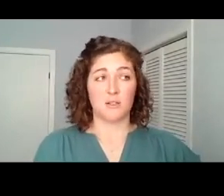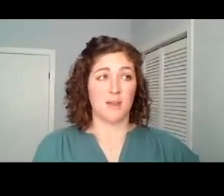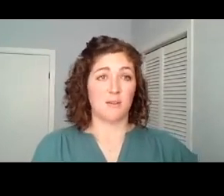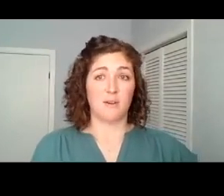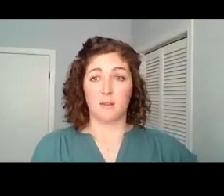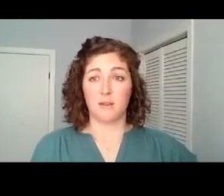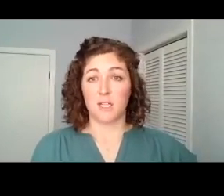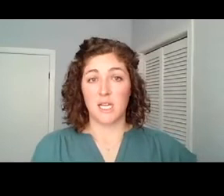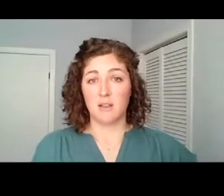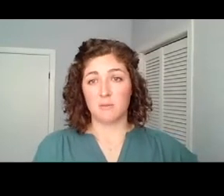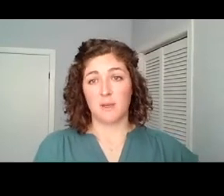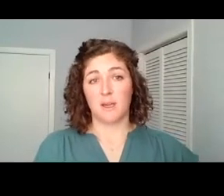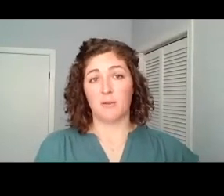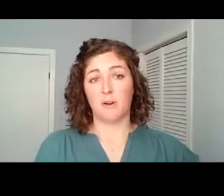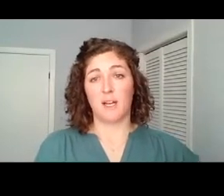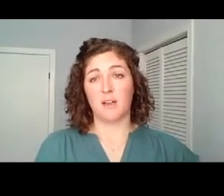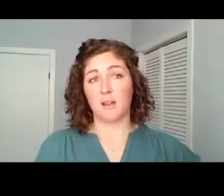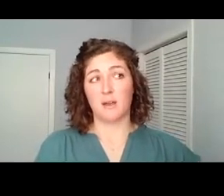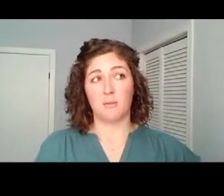nous allons